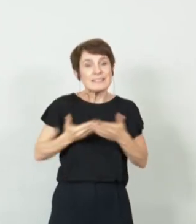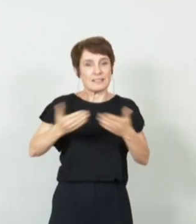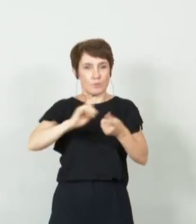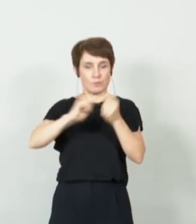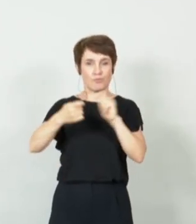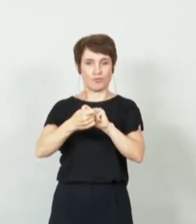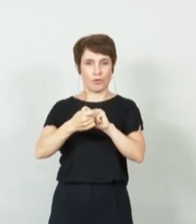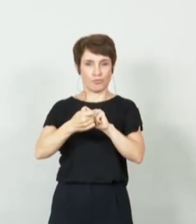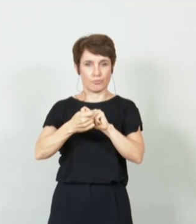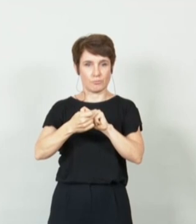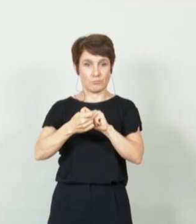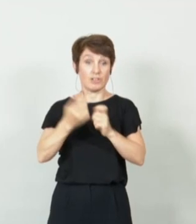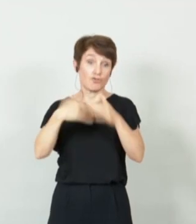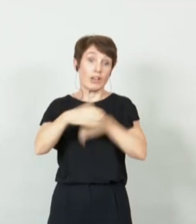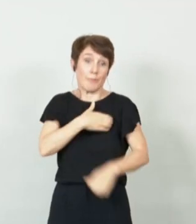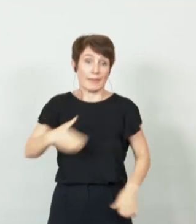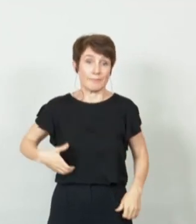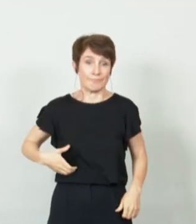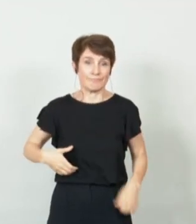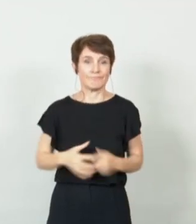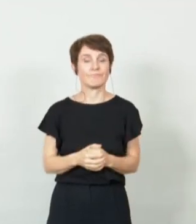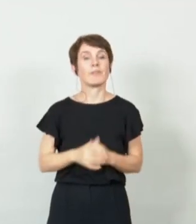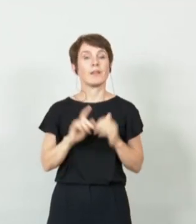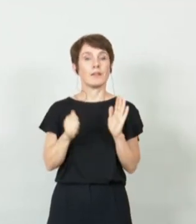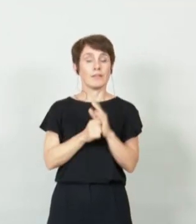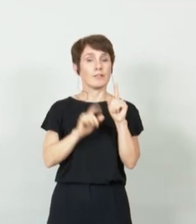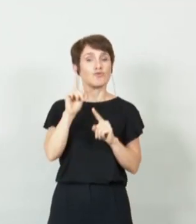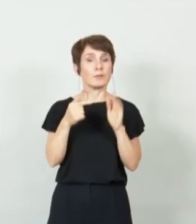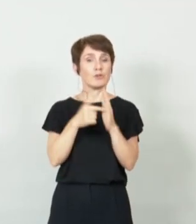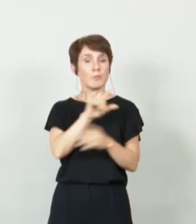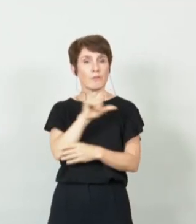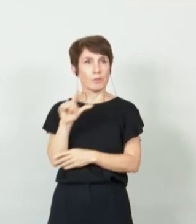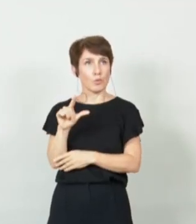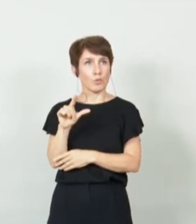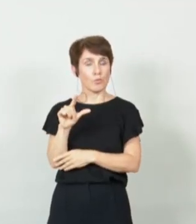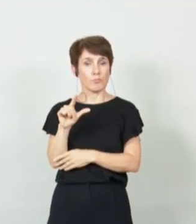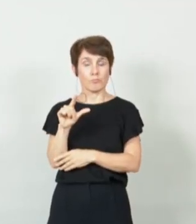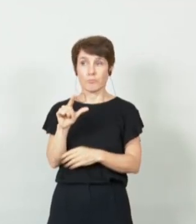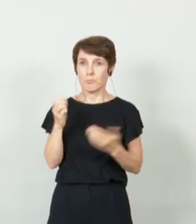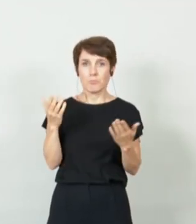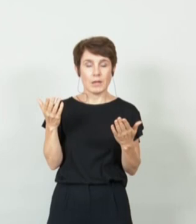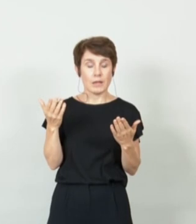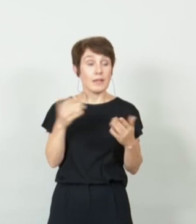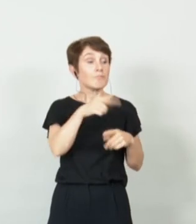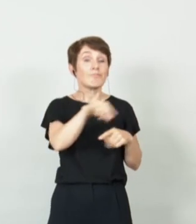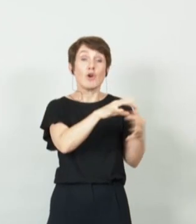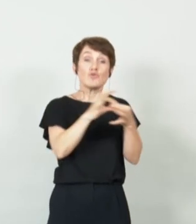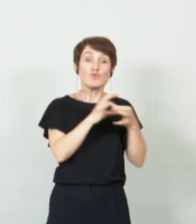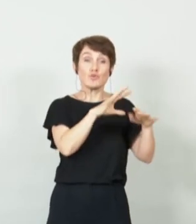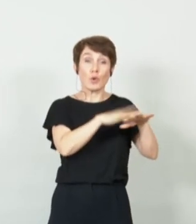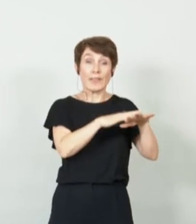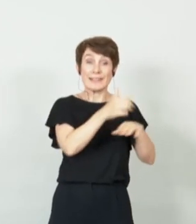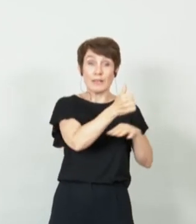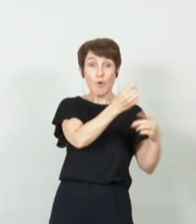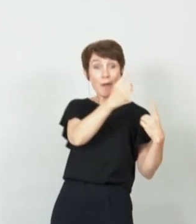vis-à-vis de la mairie en juillet 2022 soit qu'aucune quartier mais il a demandé et